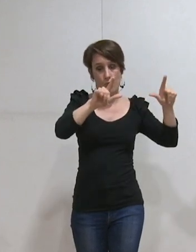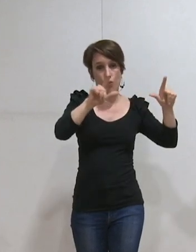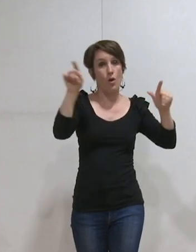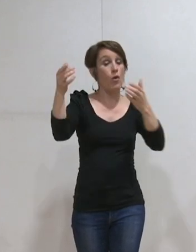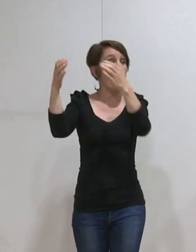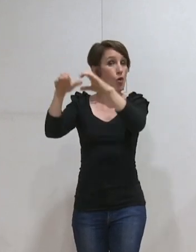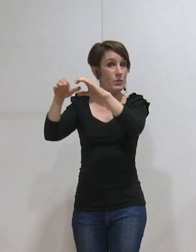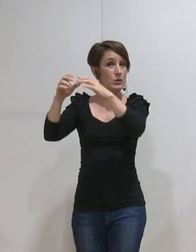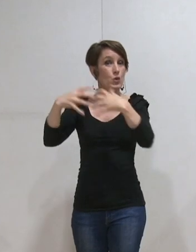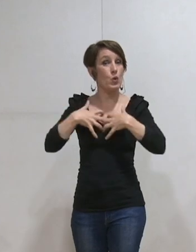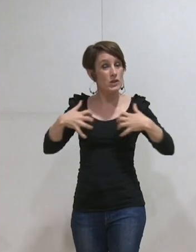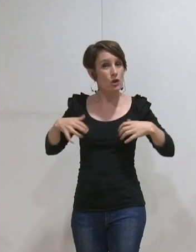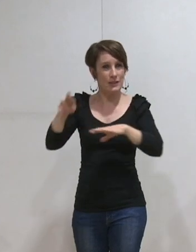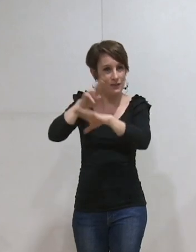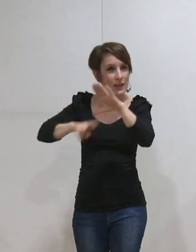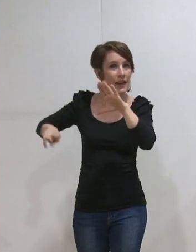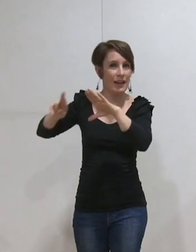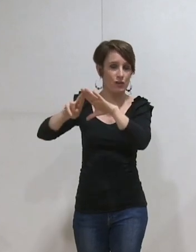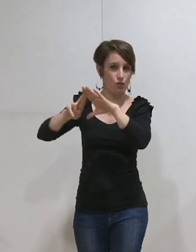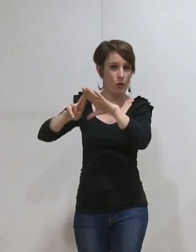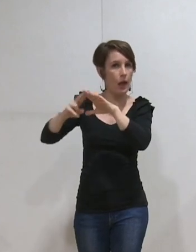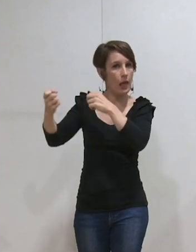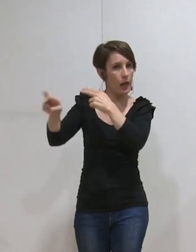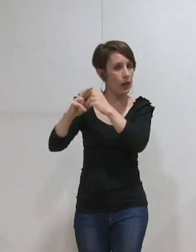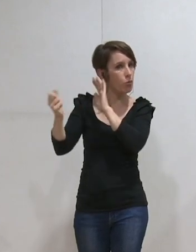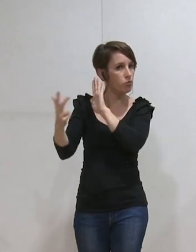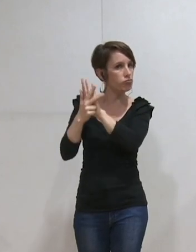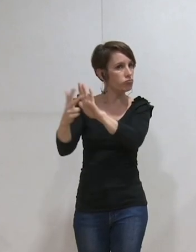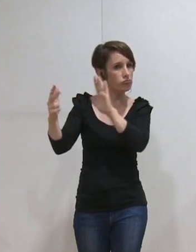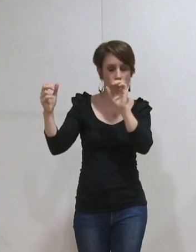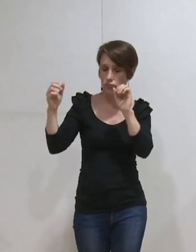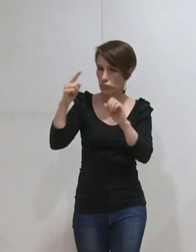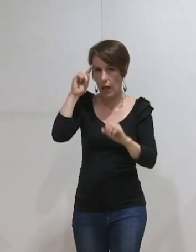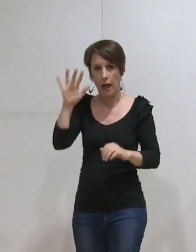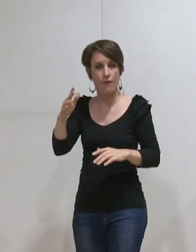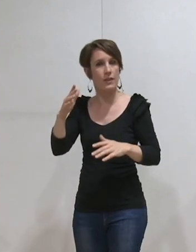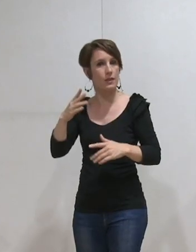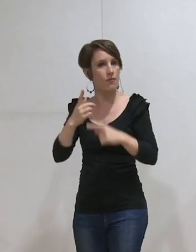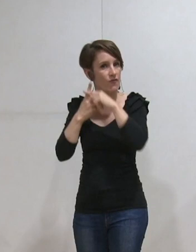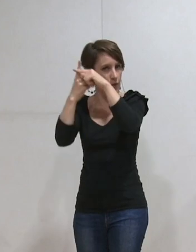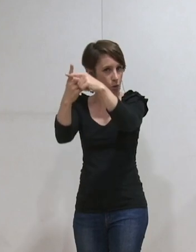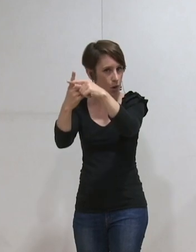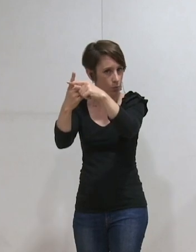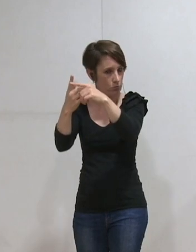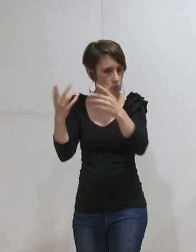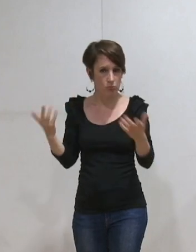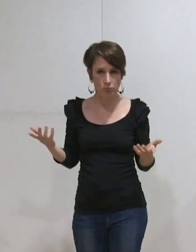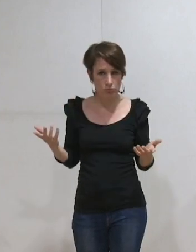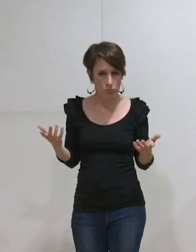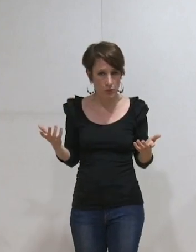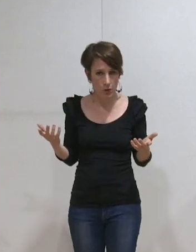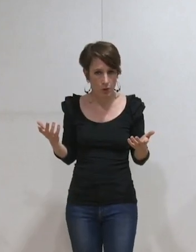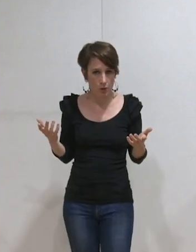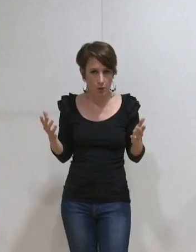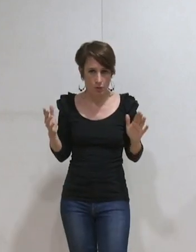commission scientifique régionale et que donc une participation c'est indiqué sera est prévu et nous